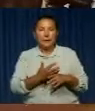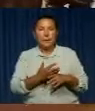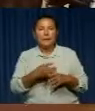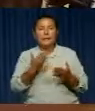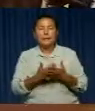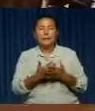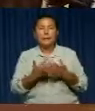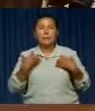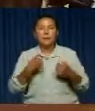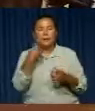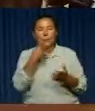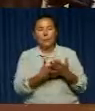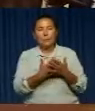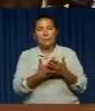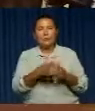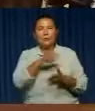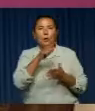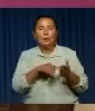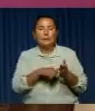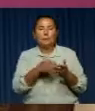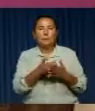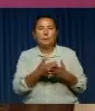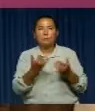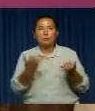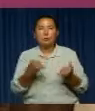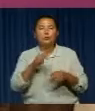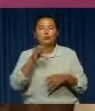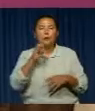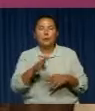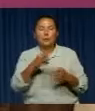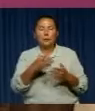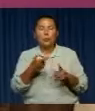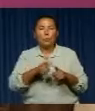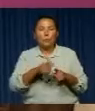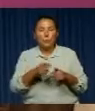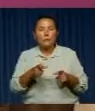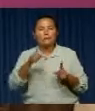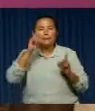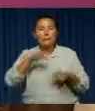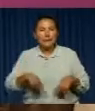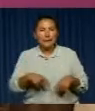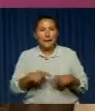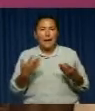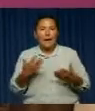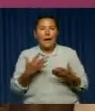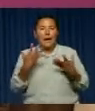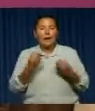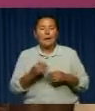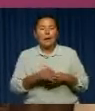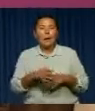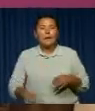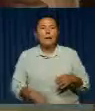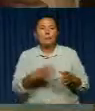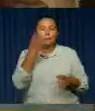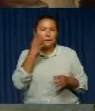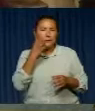Дегенмен бір көрерменнің сұрағына жауап бере кетейік. Себебі бүгін WhatsApp желісінде көрермендер өте белсенді. Қайырлы күн, аяғым ауыр,